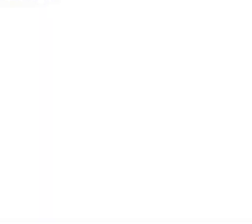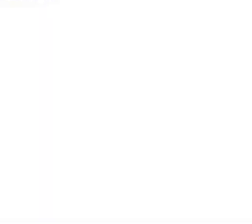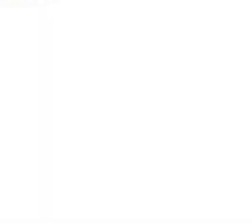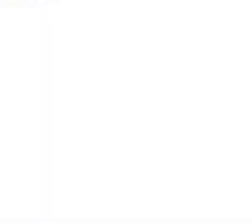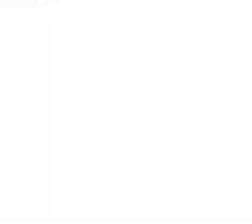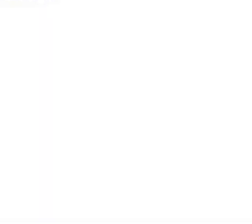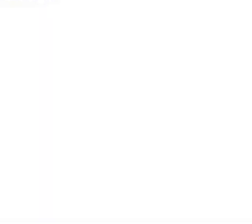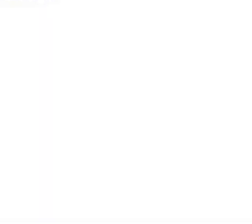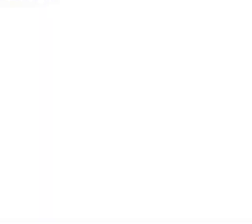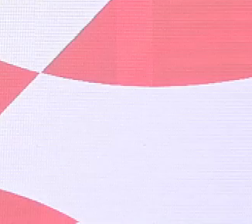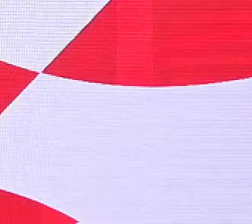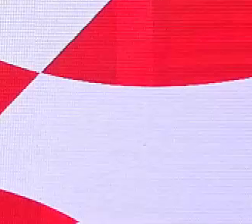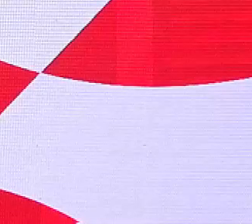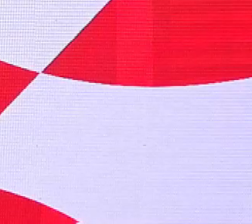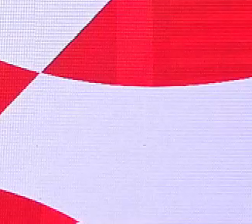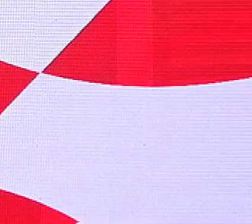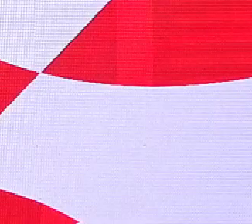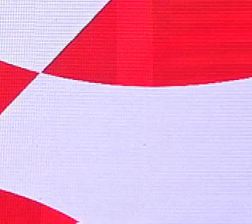hai hai